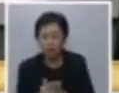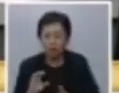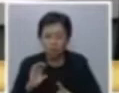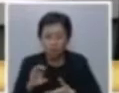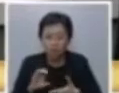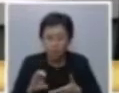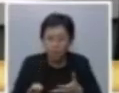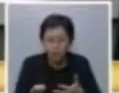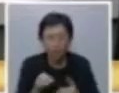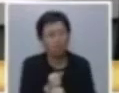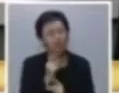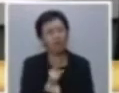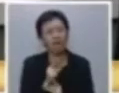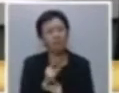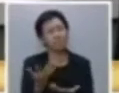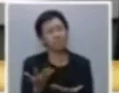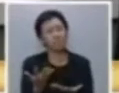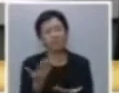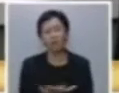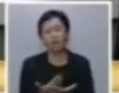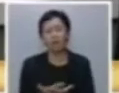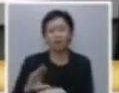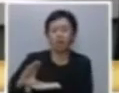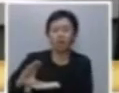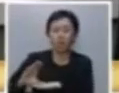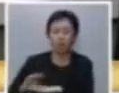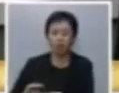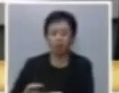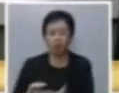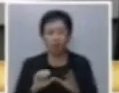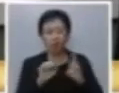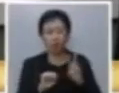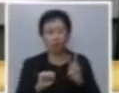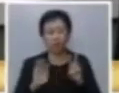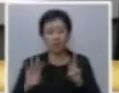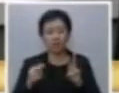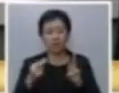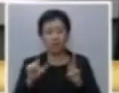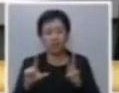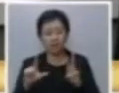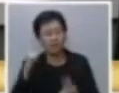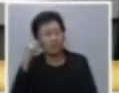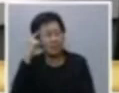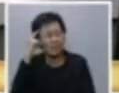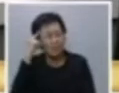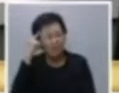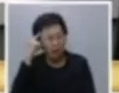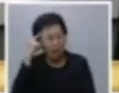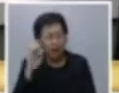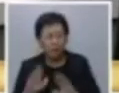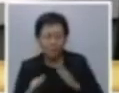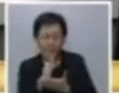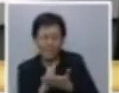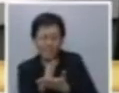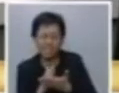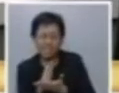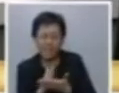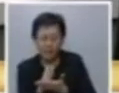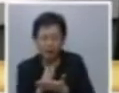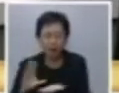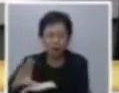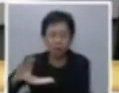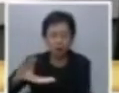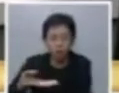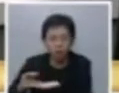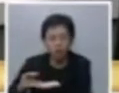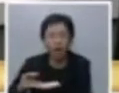นดเลยถูกปรับลดเพราะนั้น 640,000 ล้านเนี่ยเก่งที่สุดท่านใช้ได้ครึ่งหนึ่งครับก็สามารถปรับไปได้